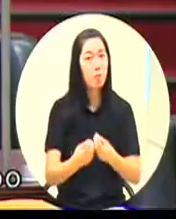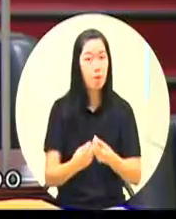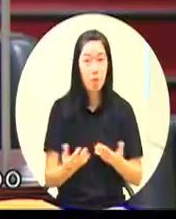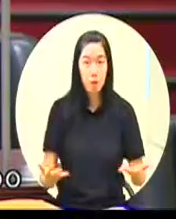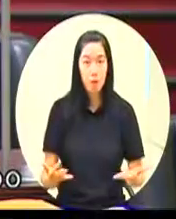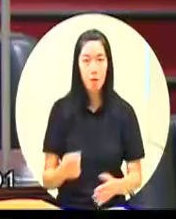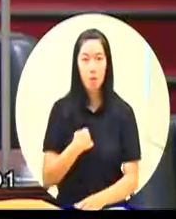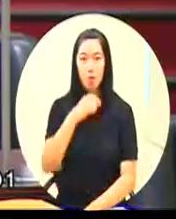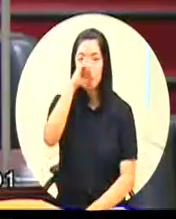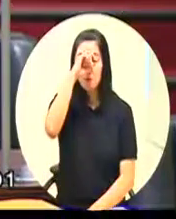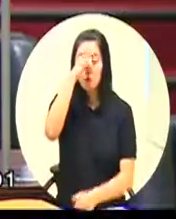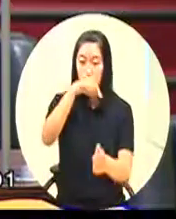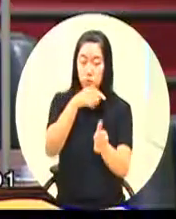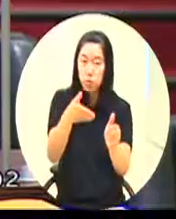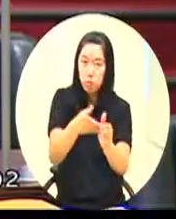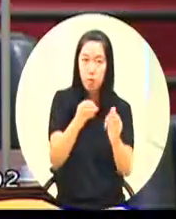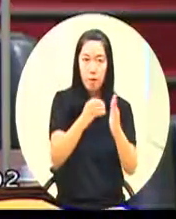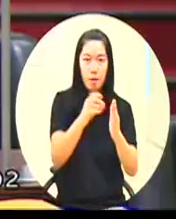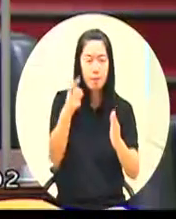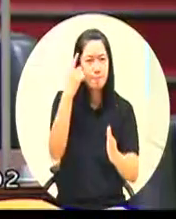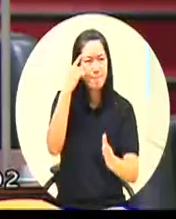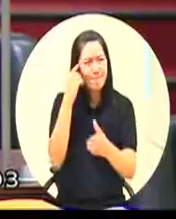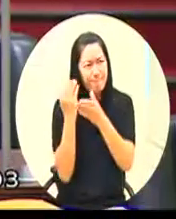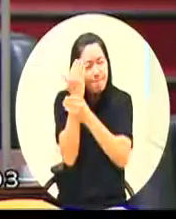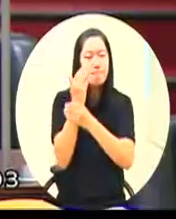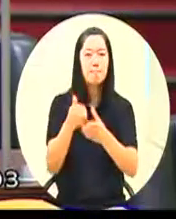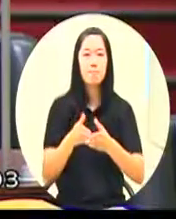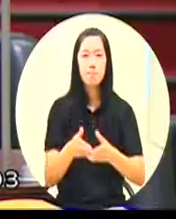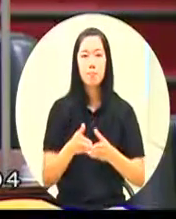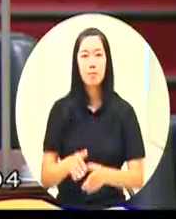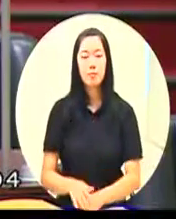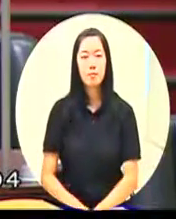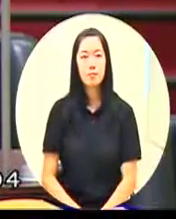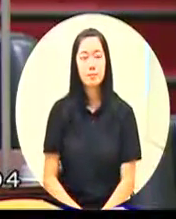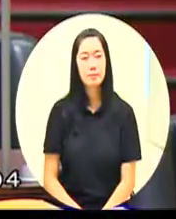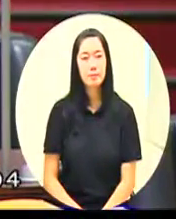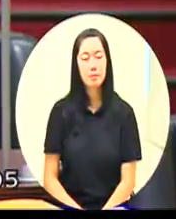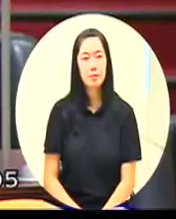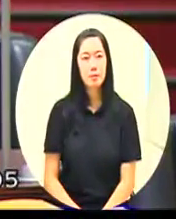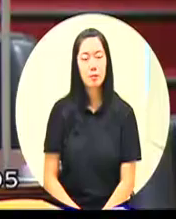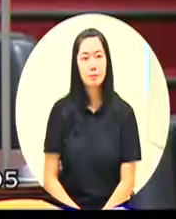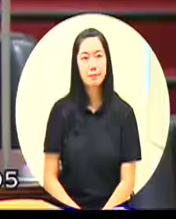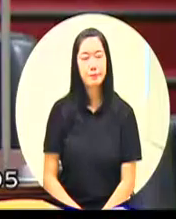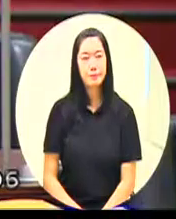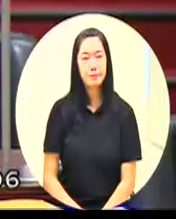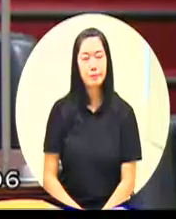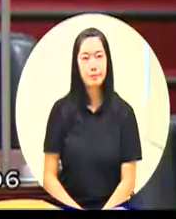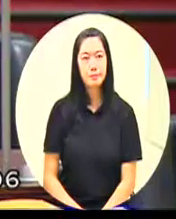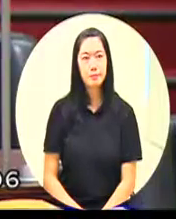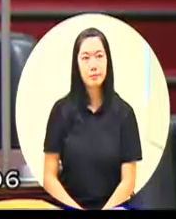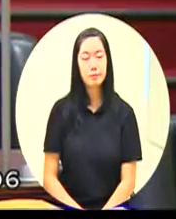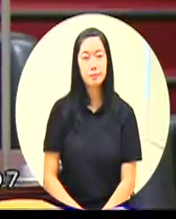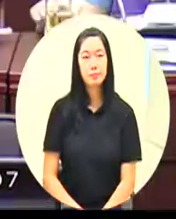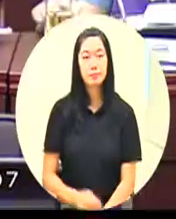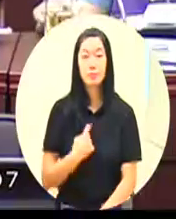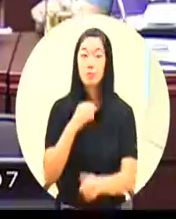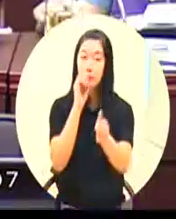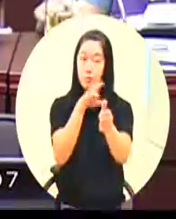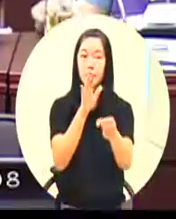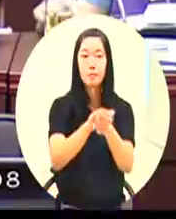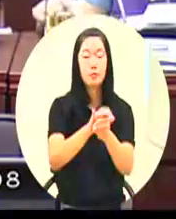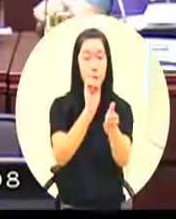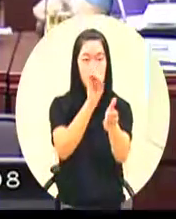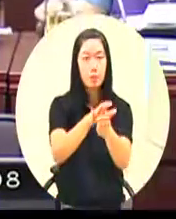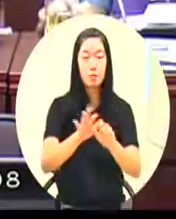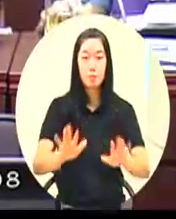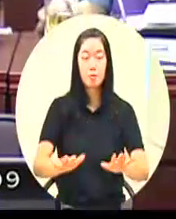教育局要拿出一个办法出来，好不好？ 好， 那个刘委员，我补充一点哦，今年的混